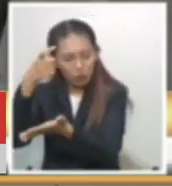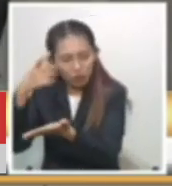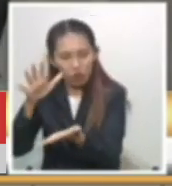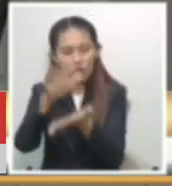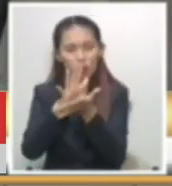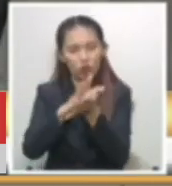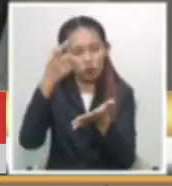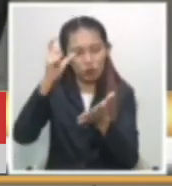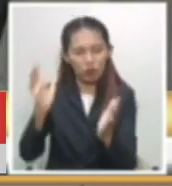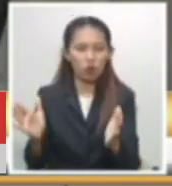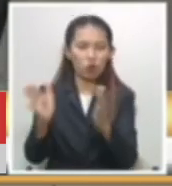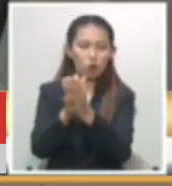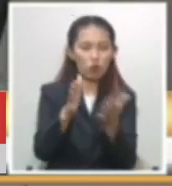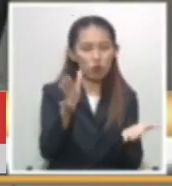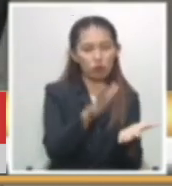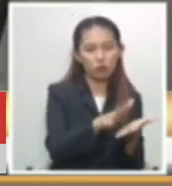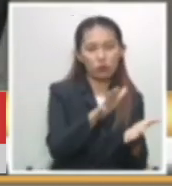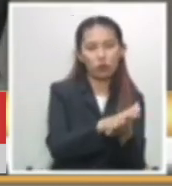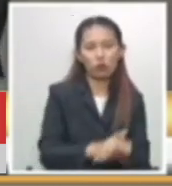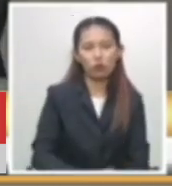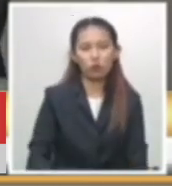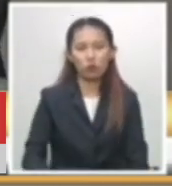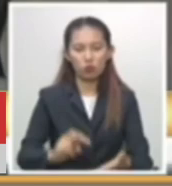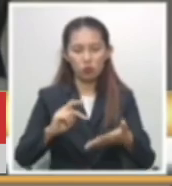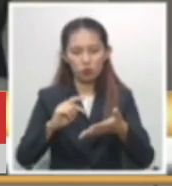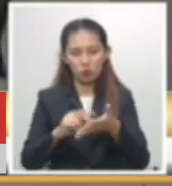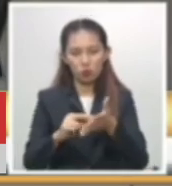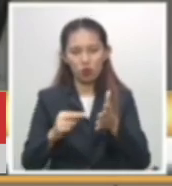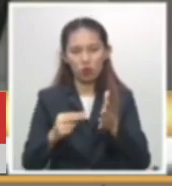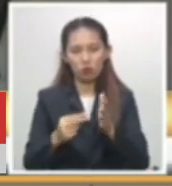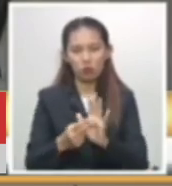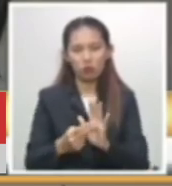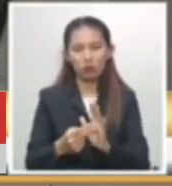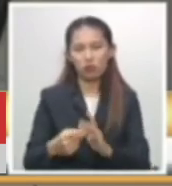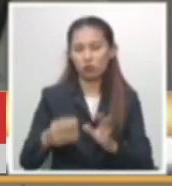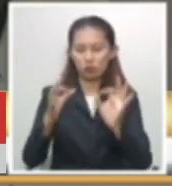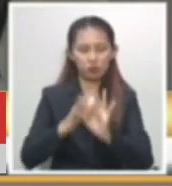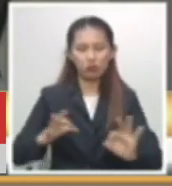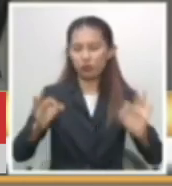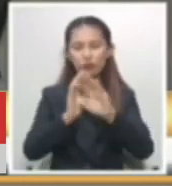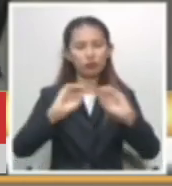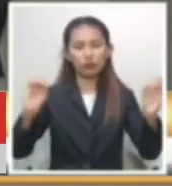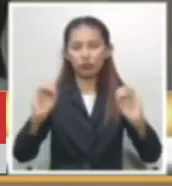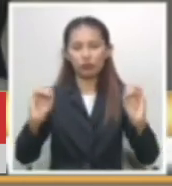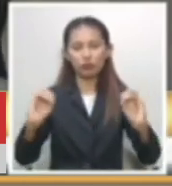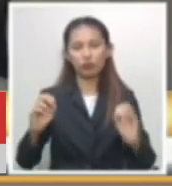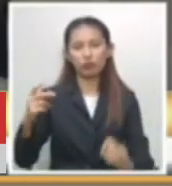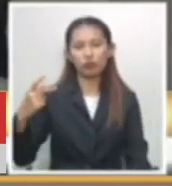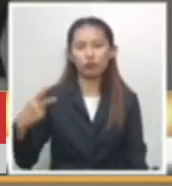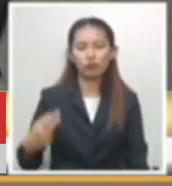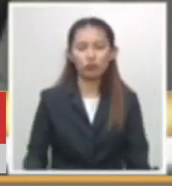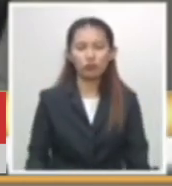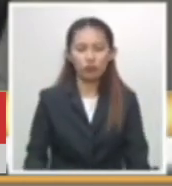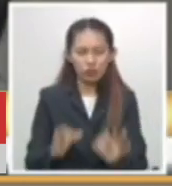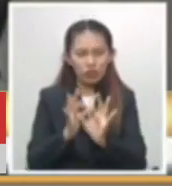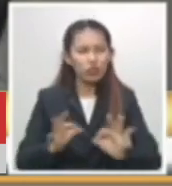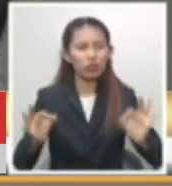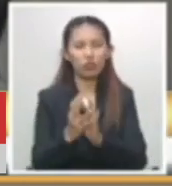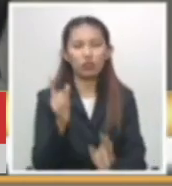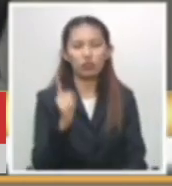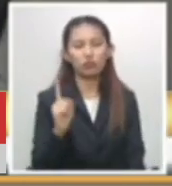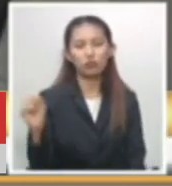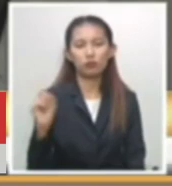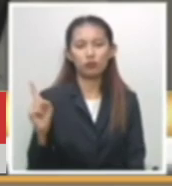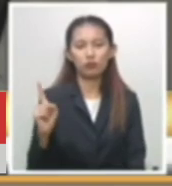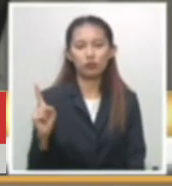ดเล็กถูกยุบไปอาคารสูญเสียไม่สำคัญมากสำคัญมากคือท่านทำล